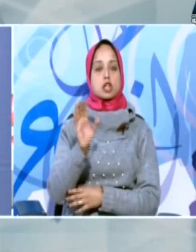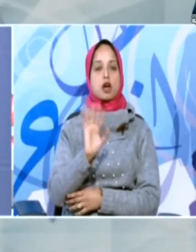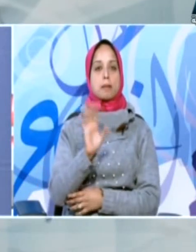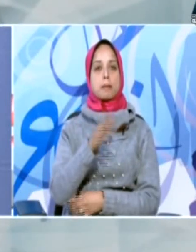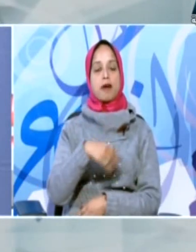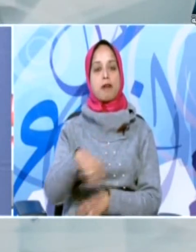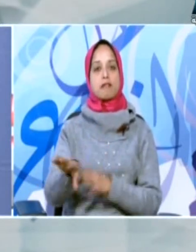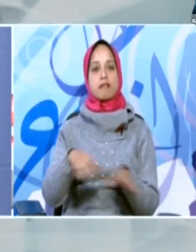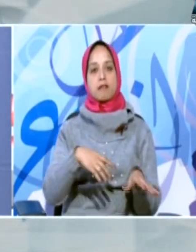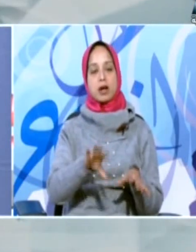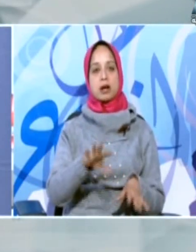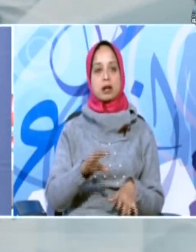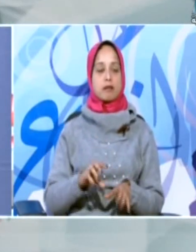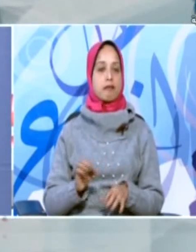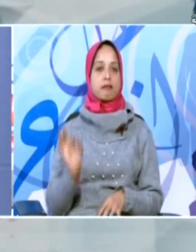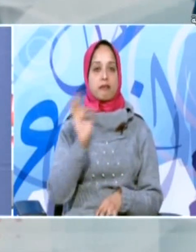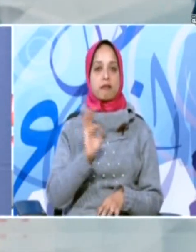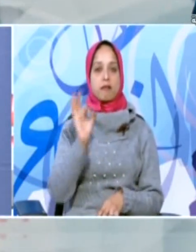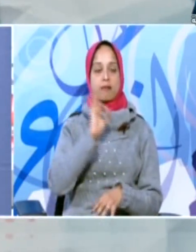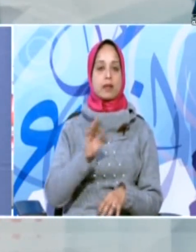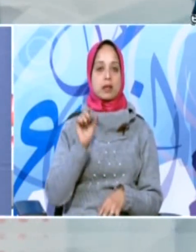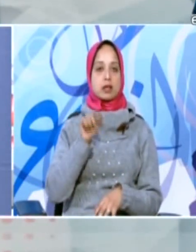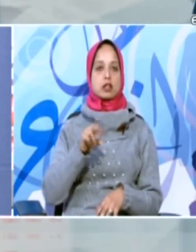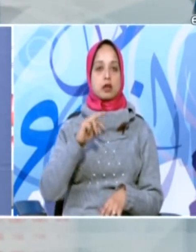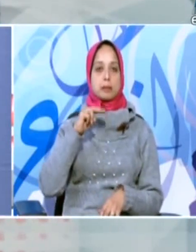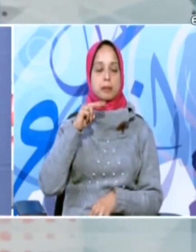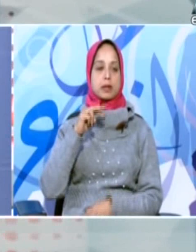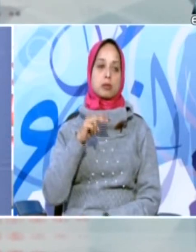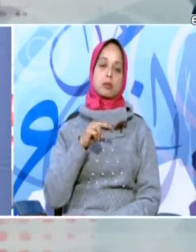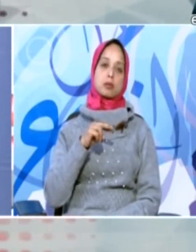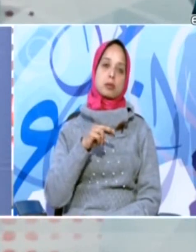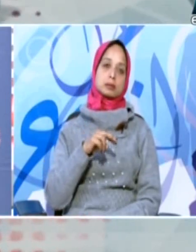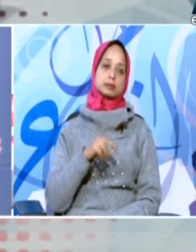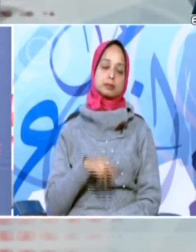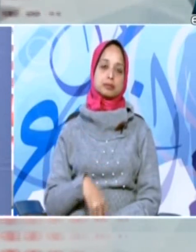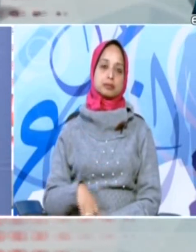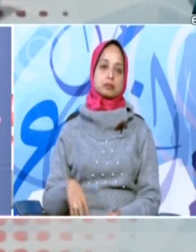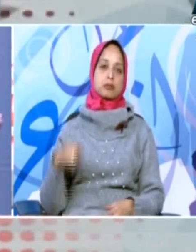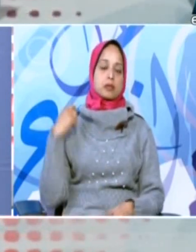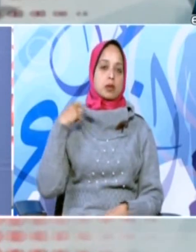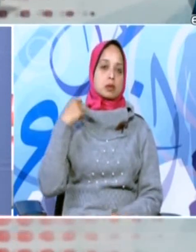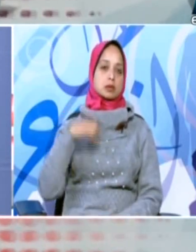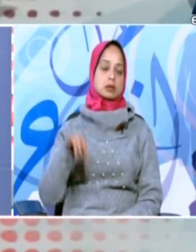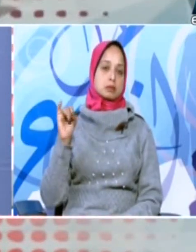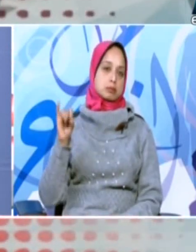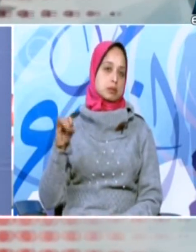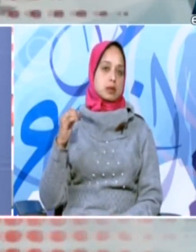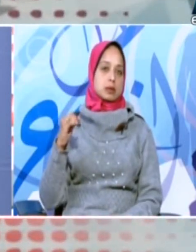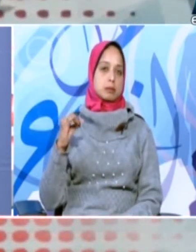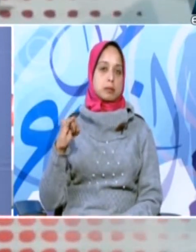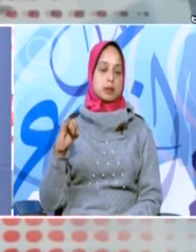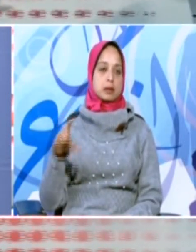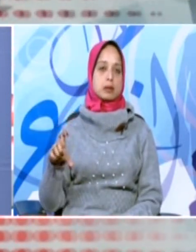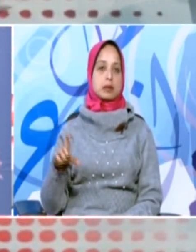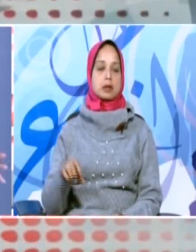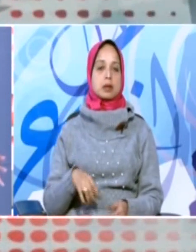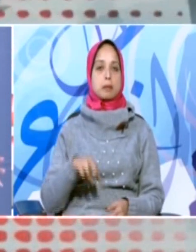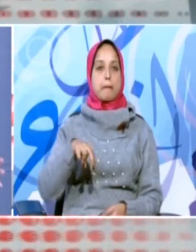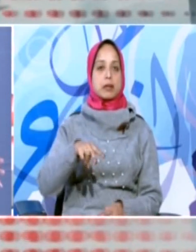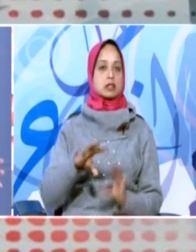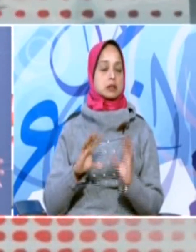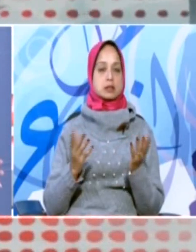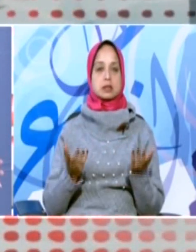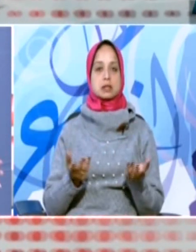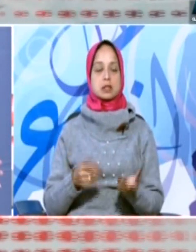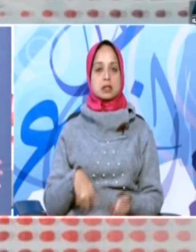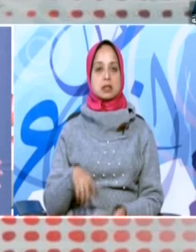البرلمان الوفدي؟ انت مش لسه قايل يا استاذ اخر حاجه عندي انك انت قلت وزاره محمد محمود حتى ما قلتلناش مشيت ازاي؟ وزاره محمد محمود